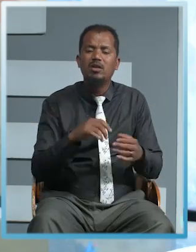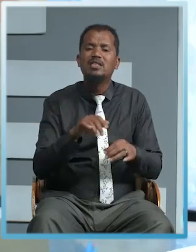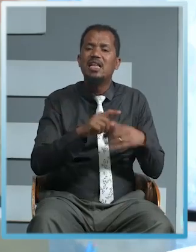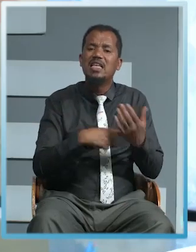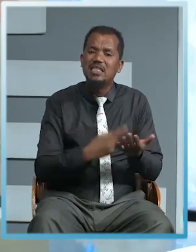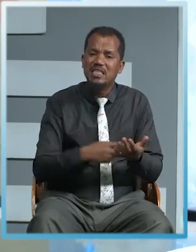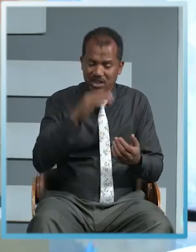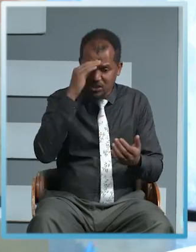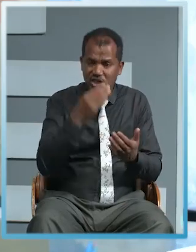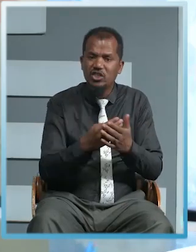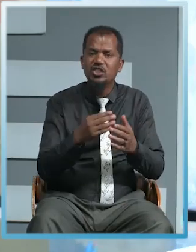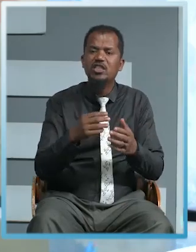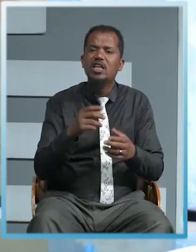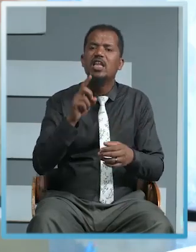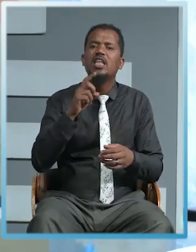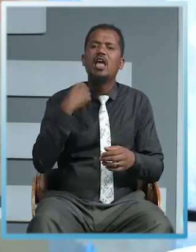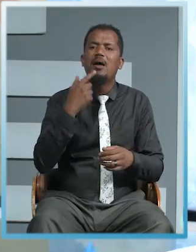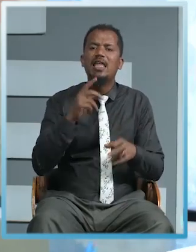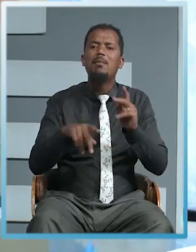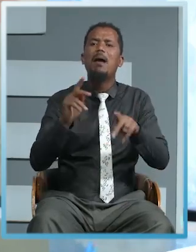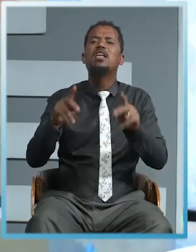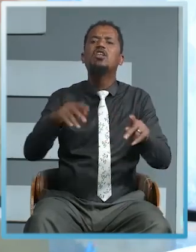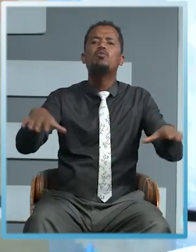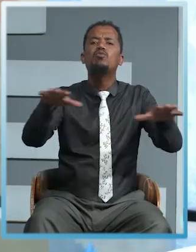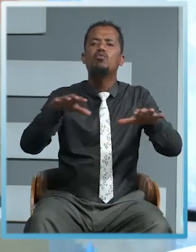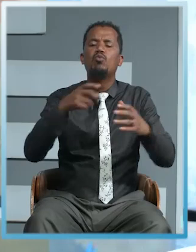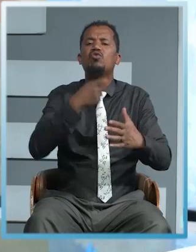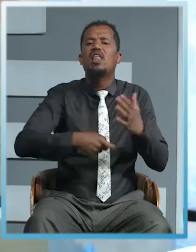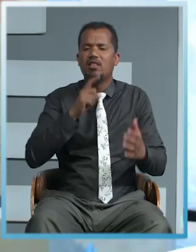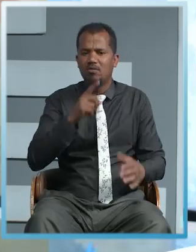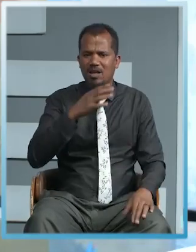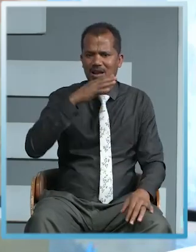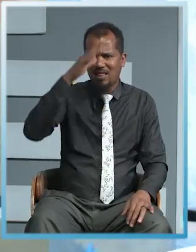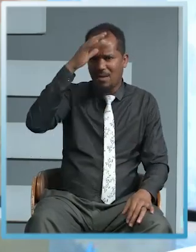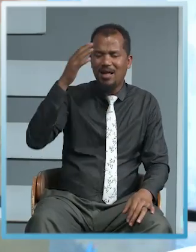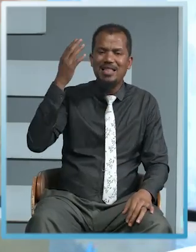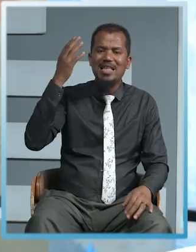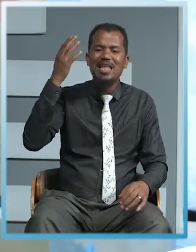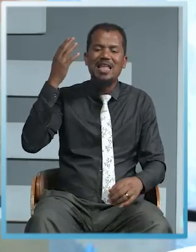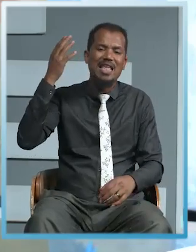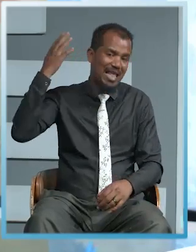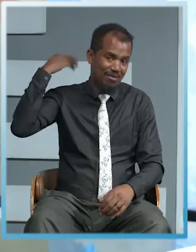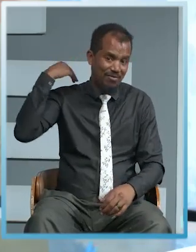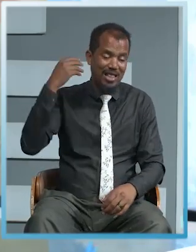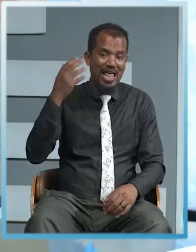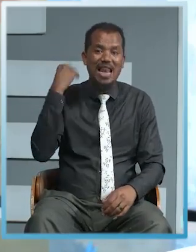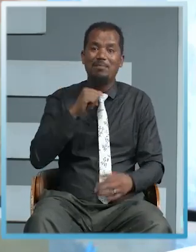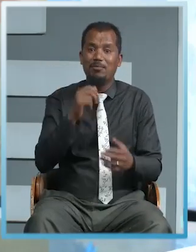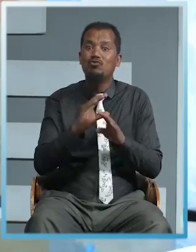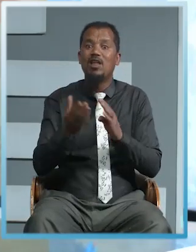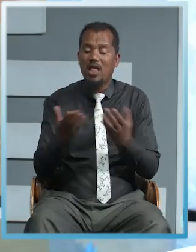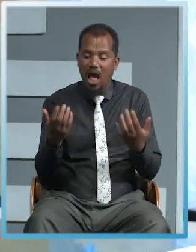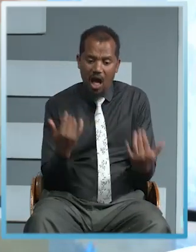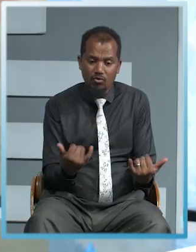እንደዛ ነው። ስለዚህ ልጅ የማህበረሰቡ ውጤት ነው ያንድ እናትና አባት ወይ ምናምን ያልነበረበት ሁኔታ እና